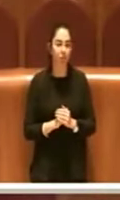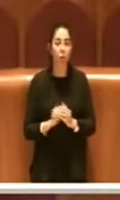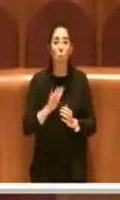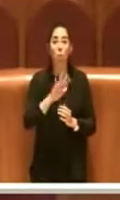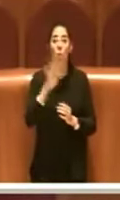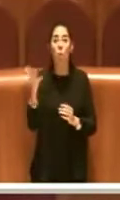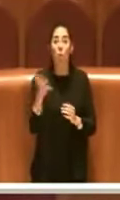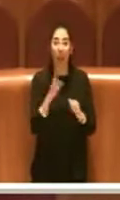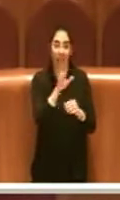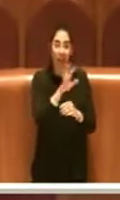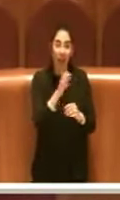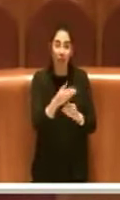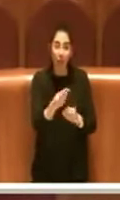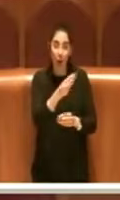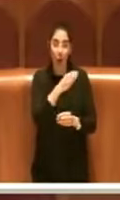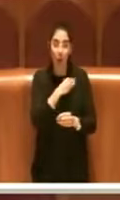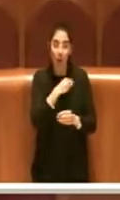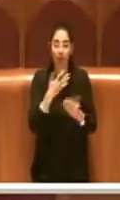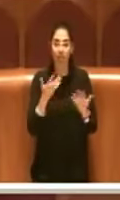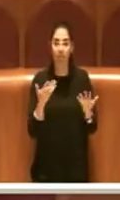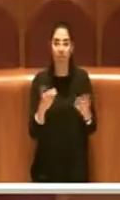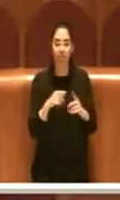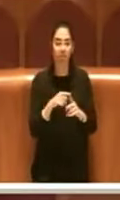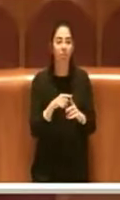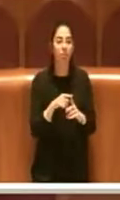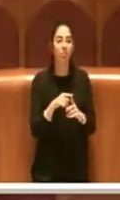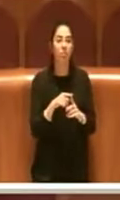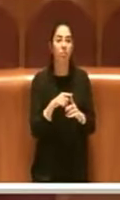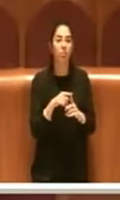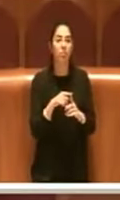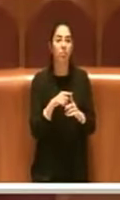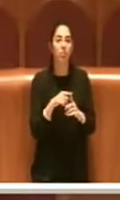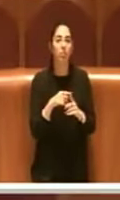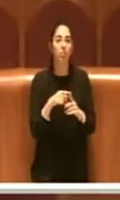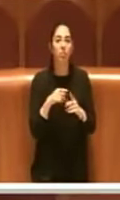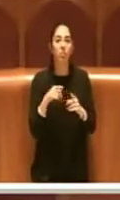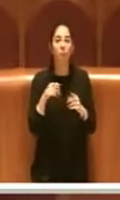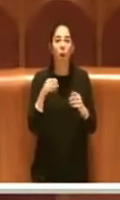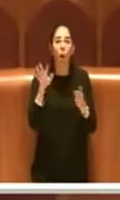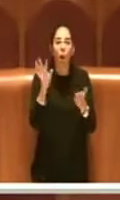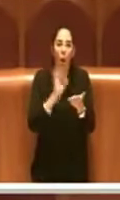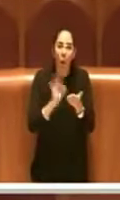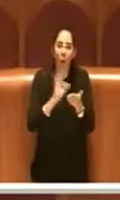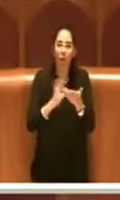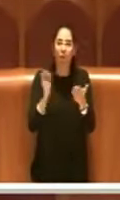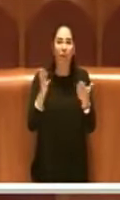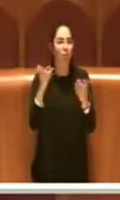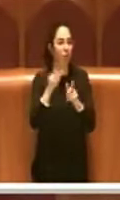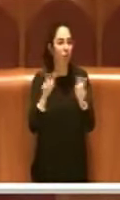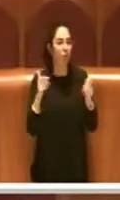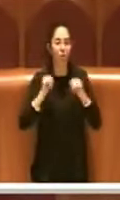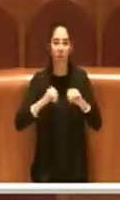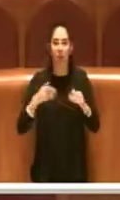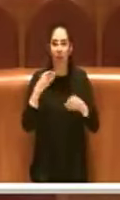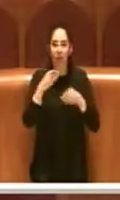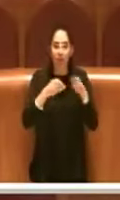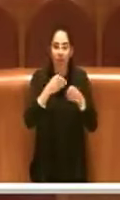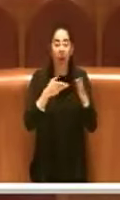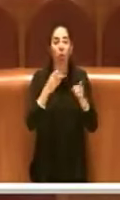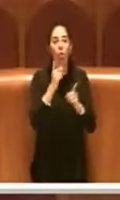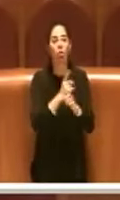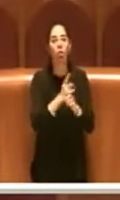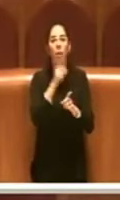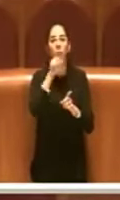ci è stata fatta è quella di provvedere a collocare all'interno di questi uffici aperti al pubblico anche dei dispenser con